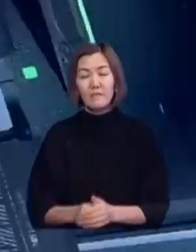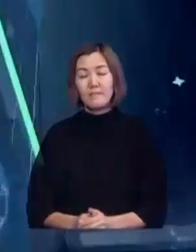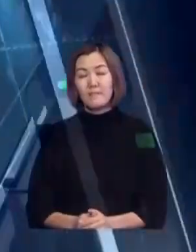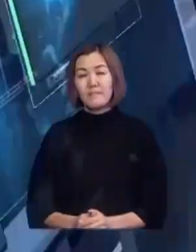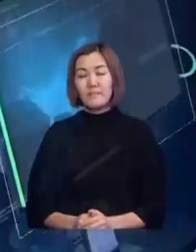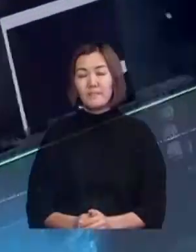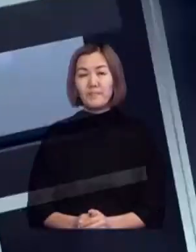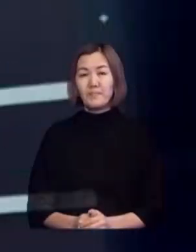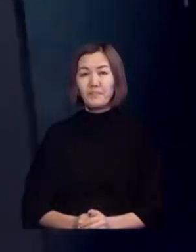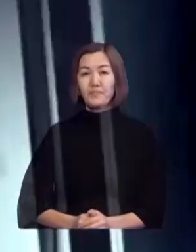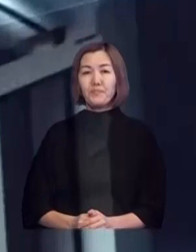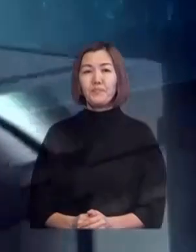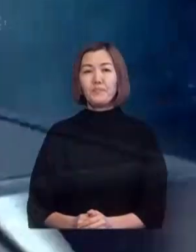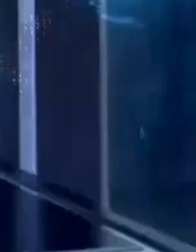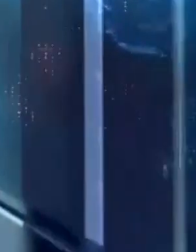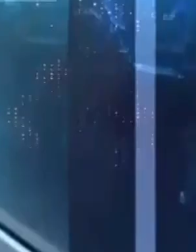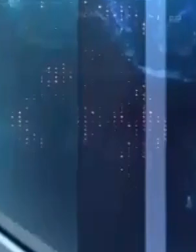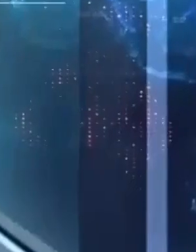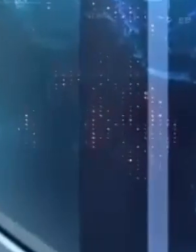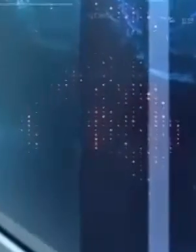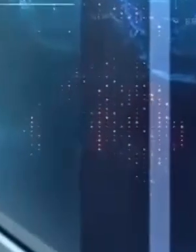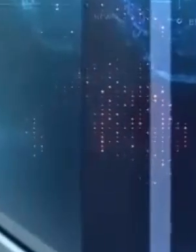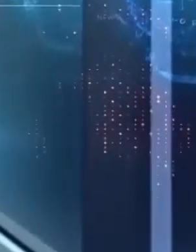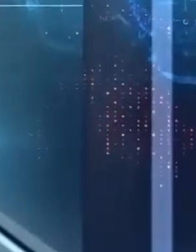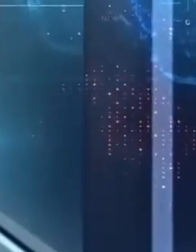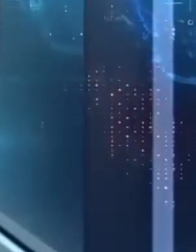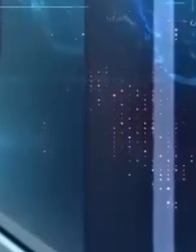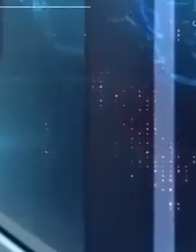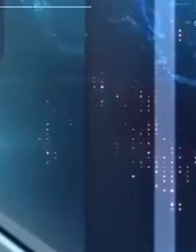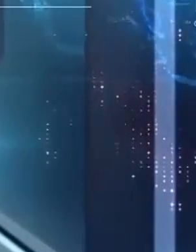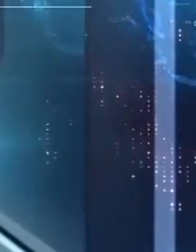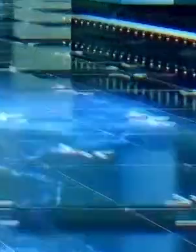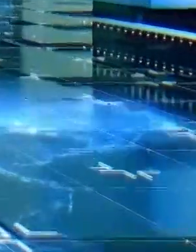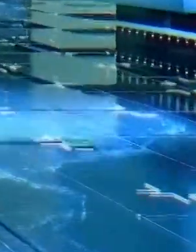спецтехники. Айслу Жандосова, Жайдарбек Нурбек, телеканал ЖТСУ, Кунаев.